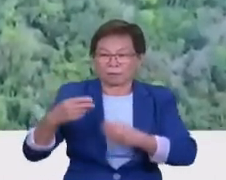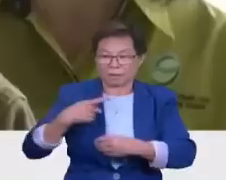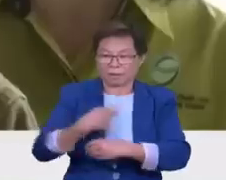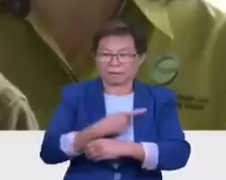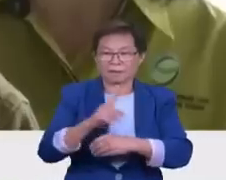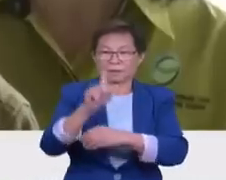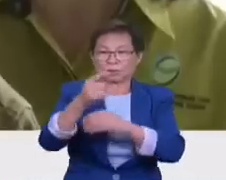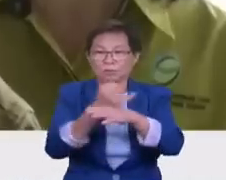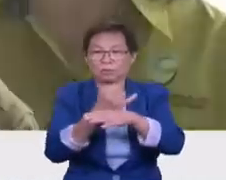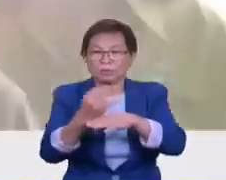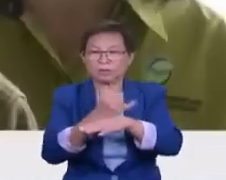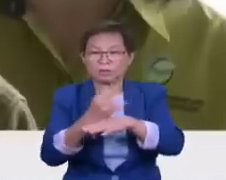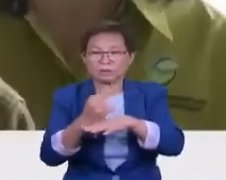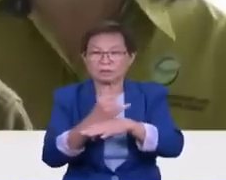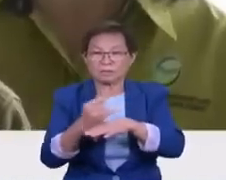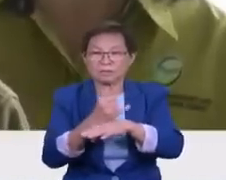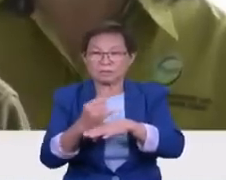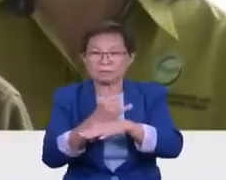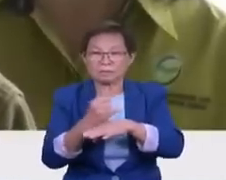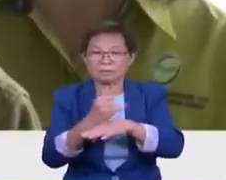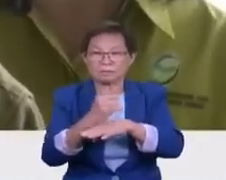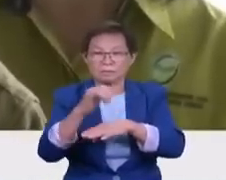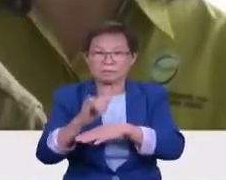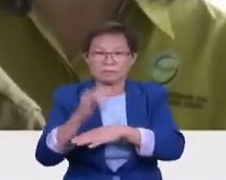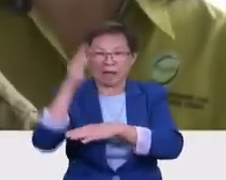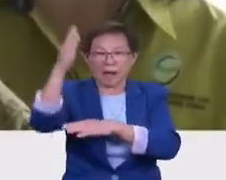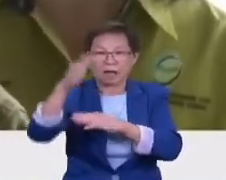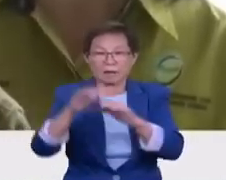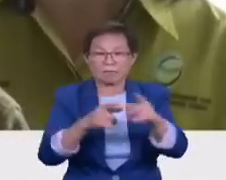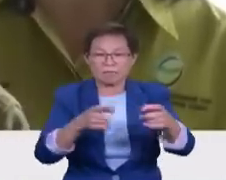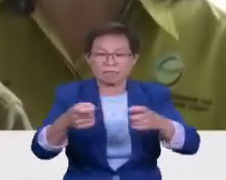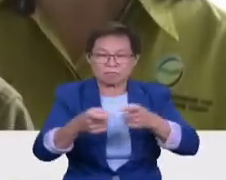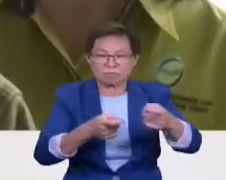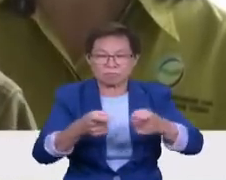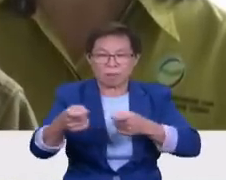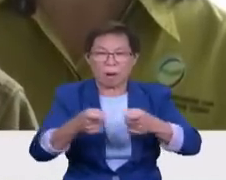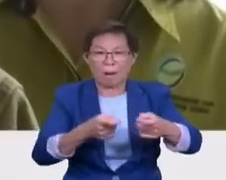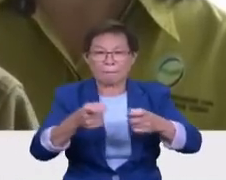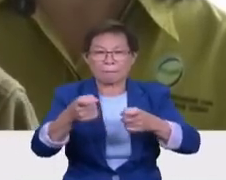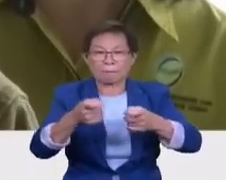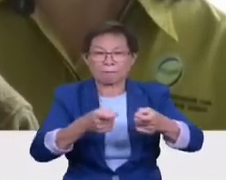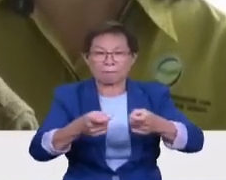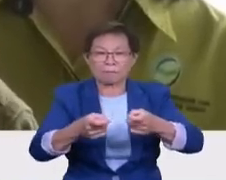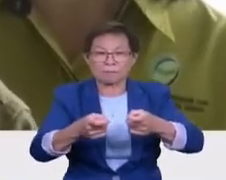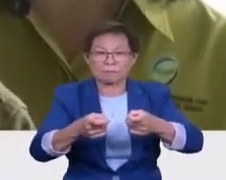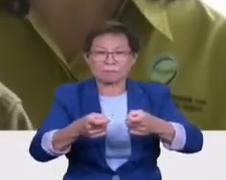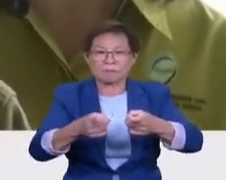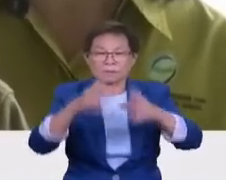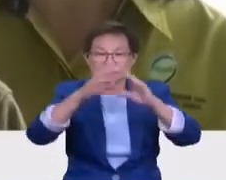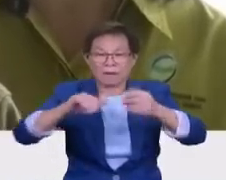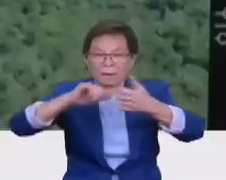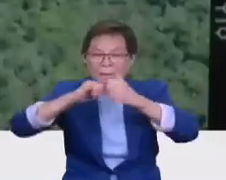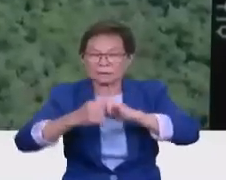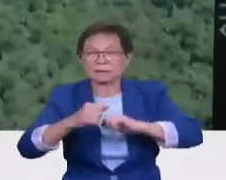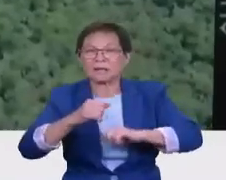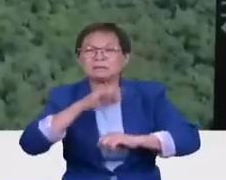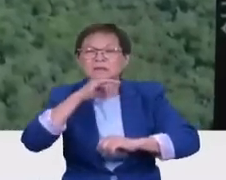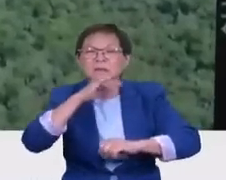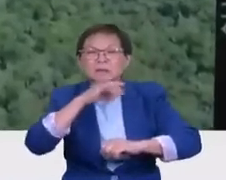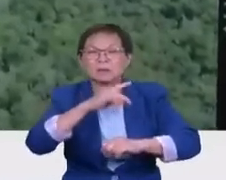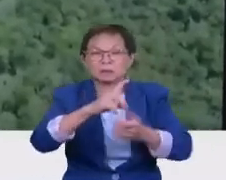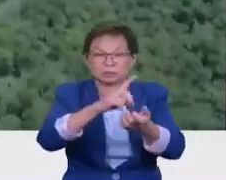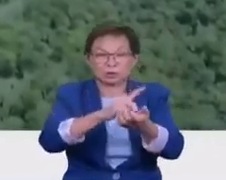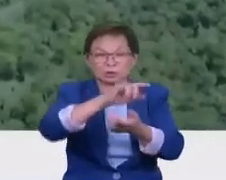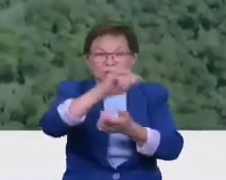ladang babi yang akan menyelesaikan isu-isu pencamaran Datuk Dr jeffre